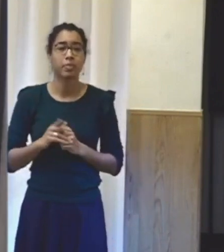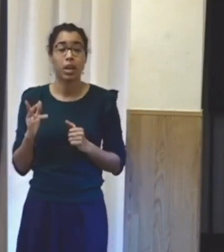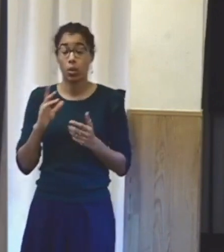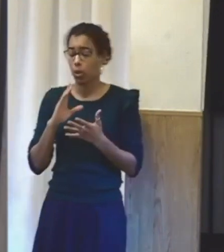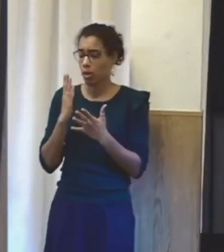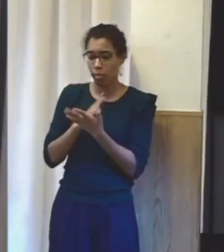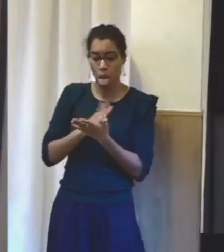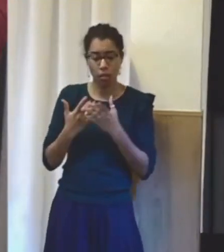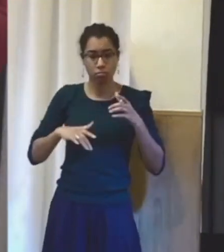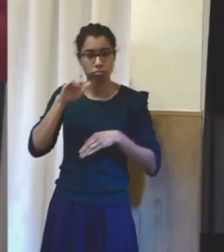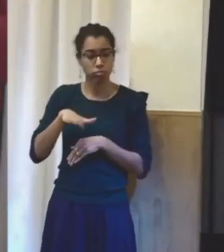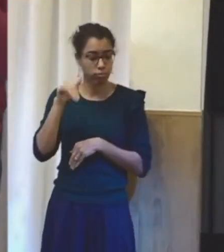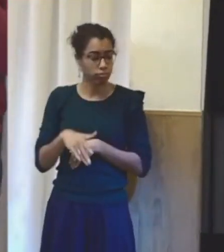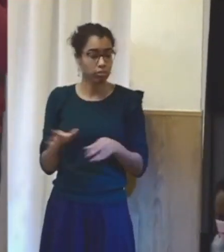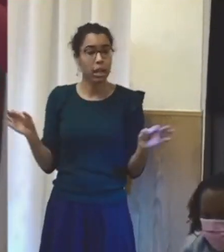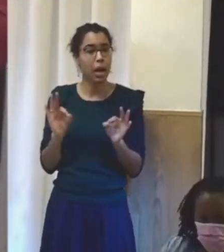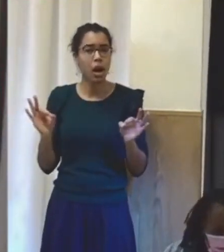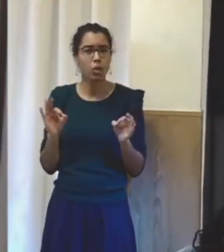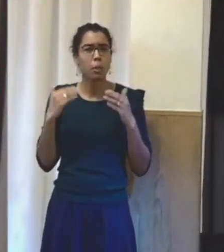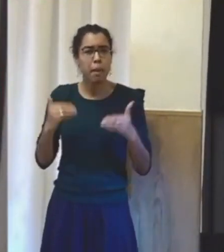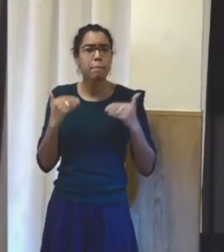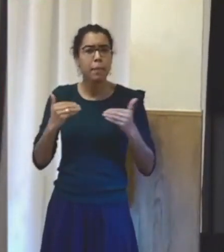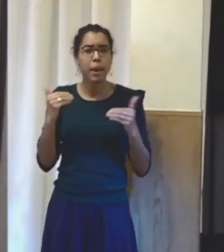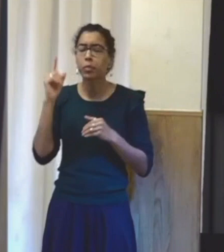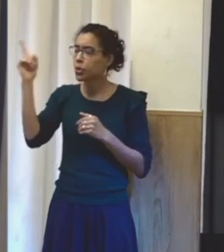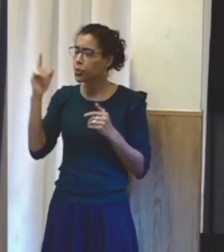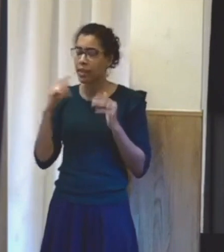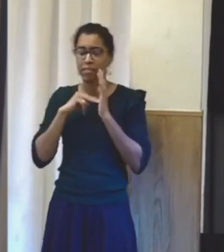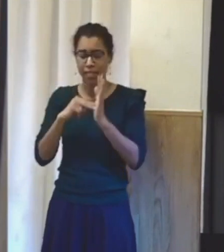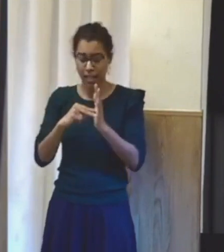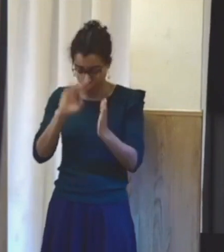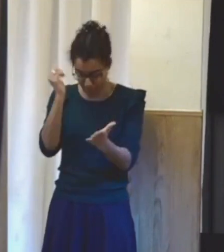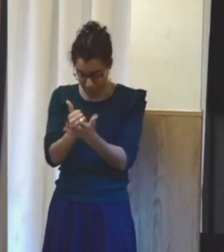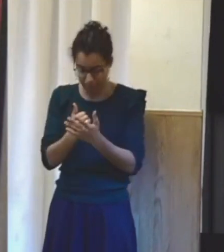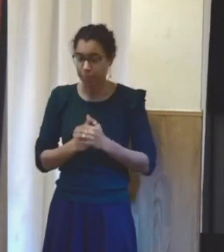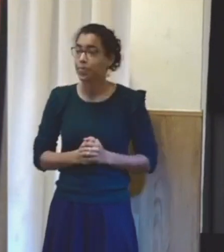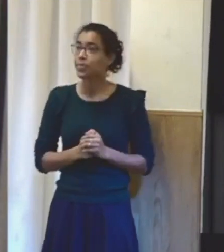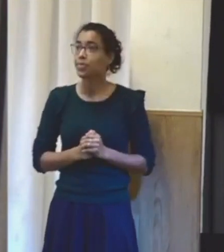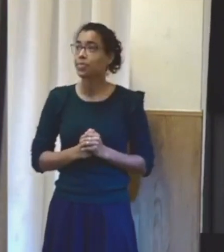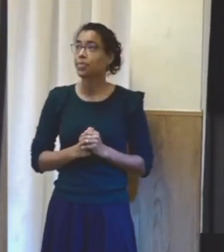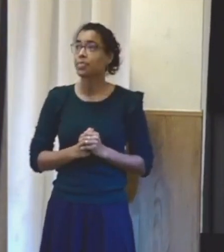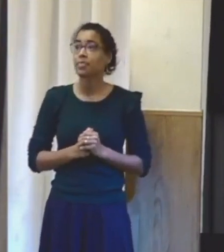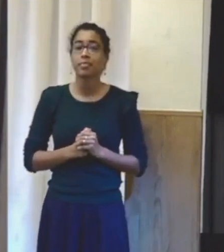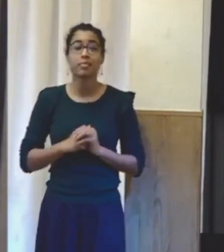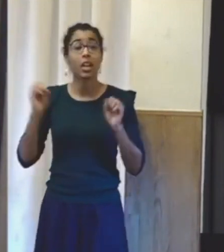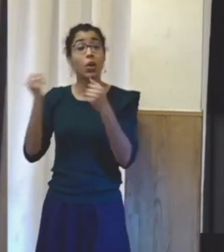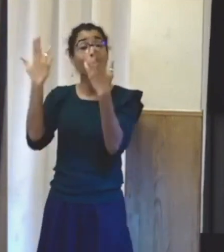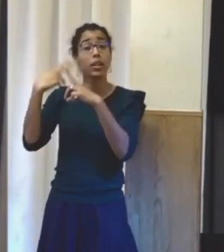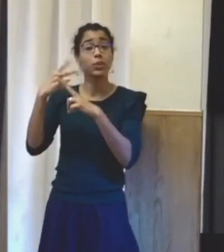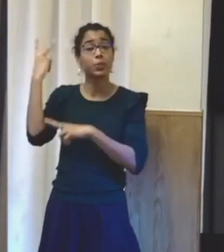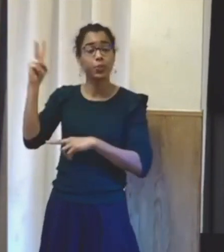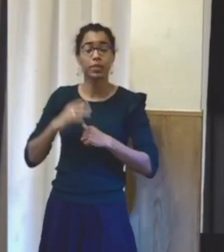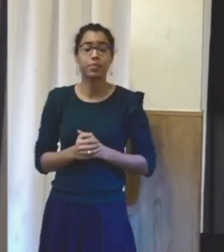et de variation. Il ne change pas. Il est fidèle. Amen. Gloire à son nom.